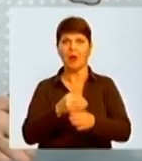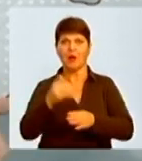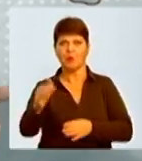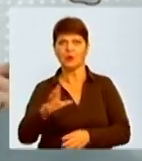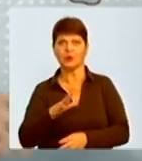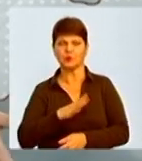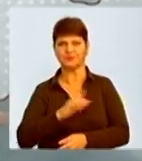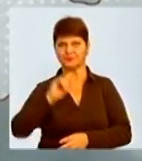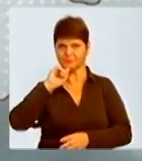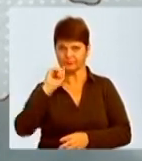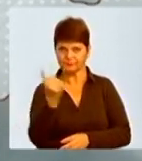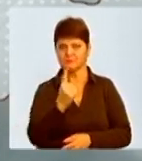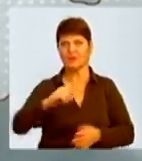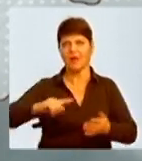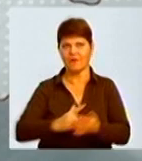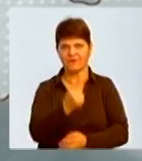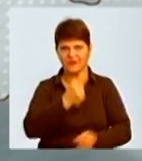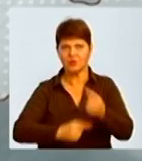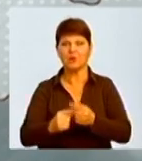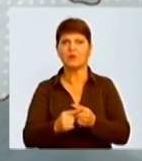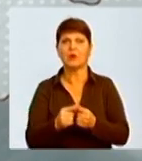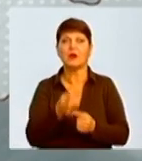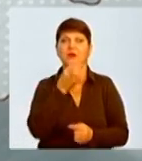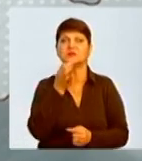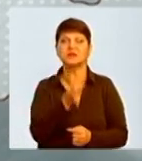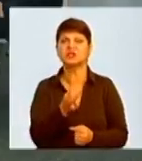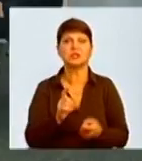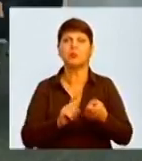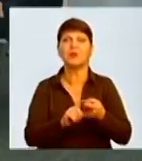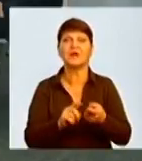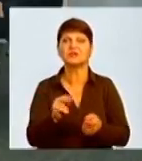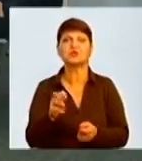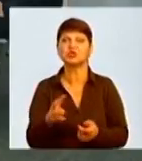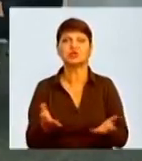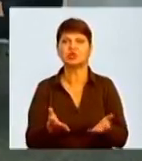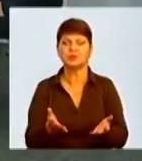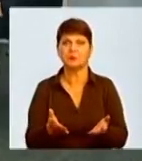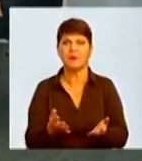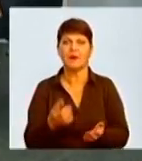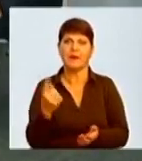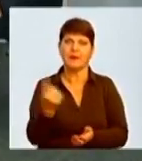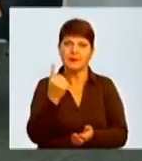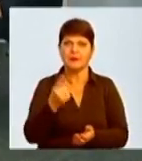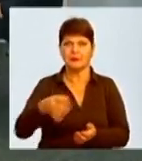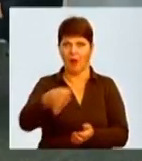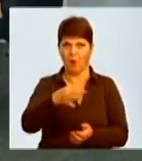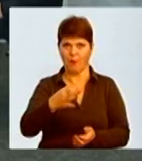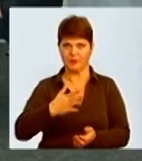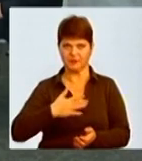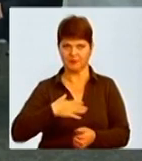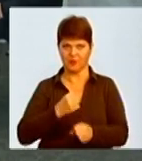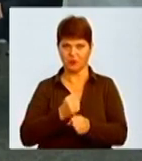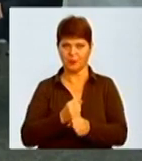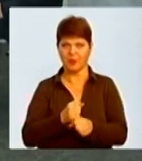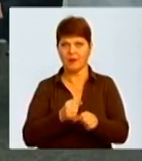рік знову як відновлено. Скажіть, з чим це пов'язано і, власне, чи єдина ми область, де проводять щось